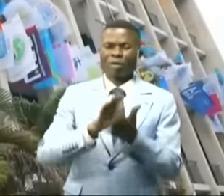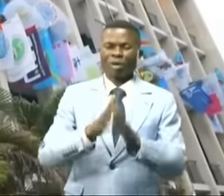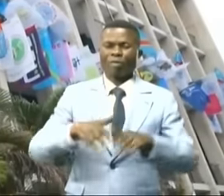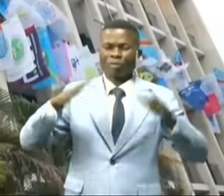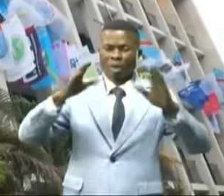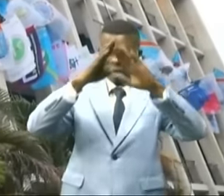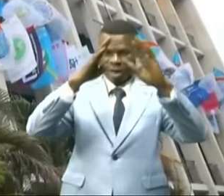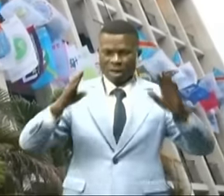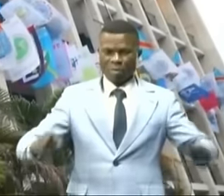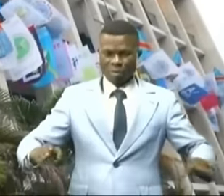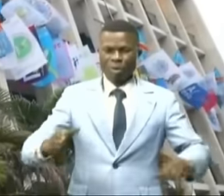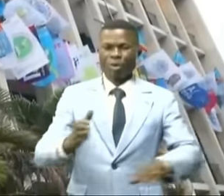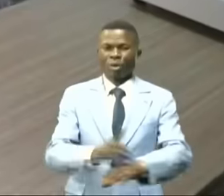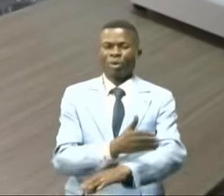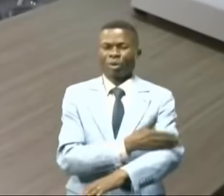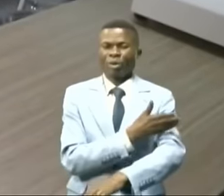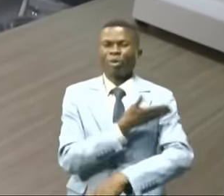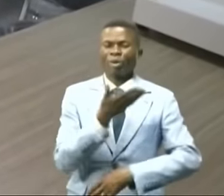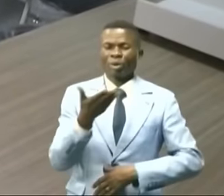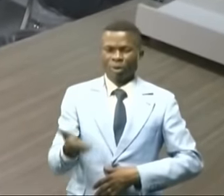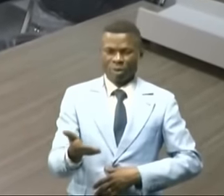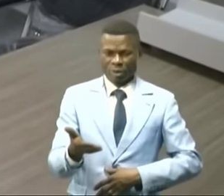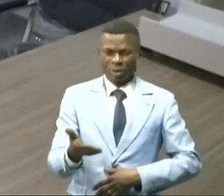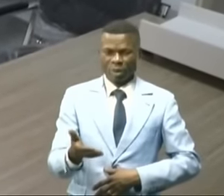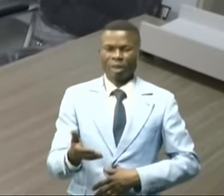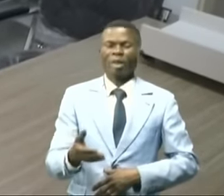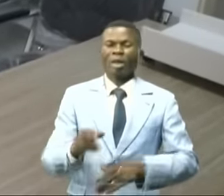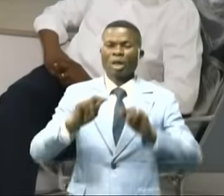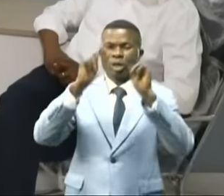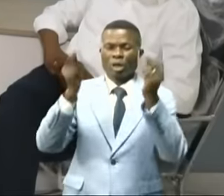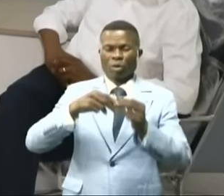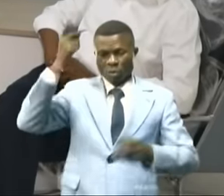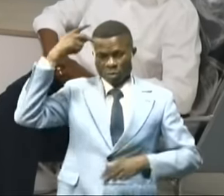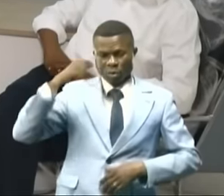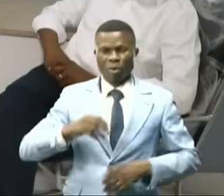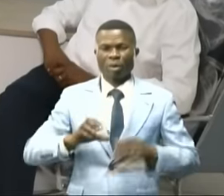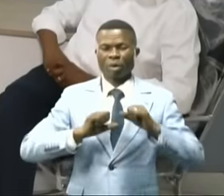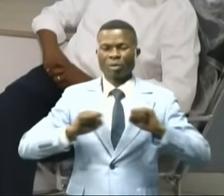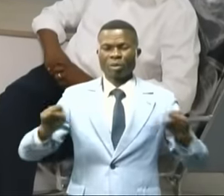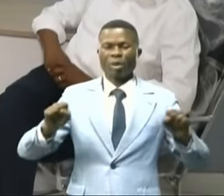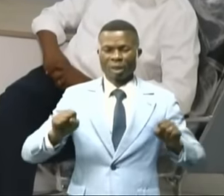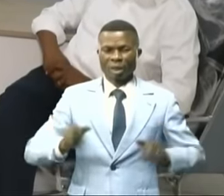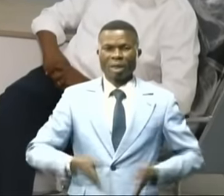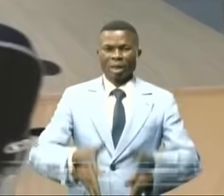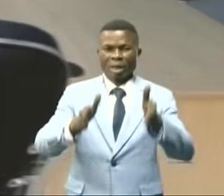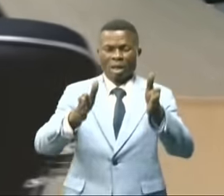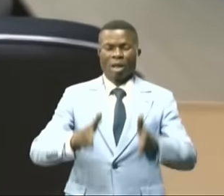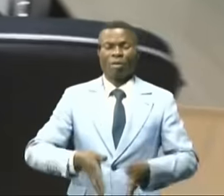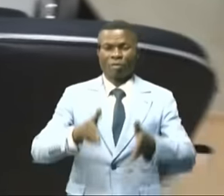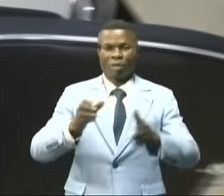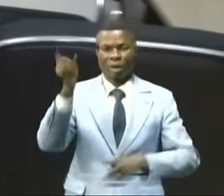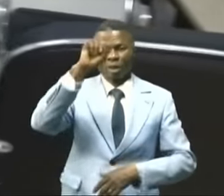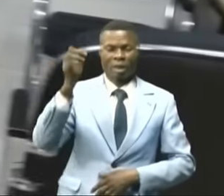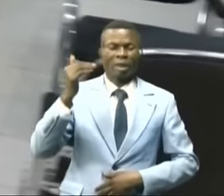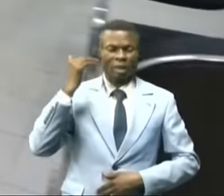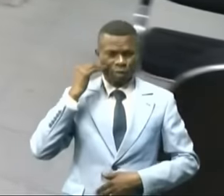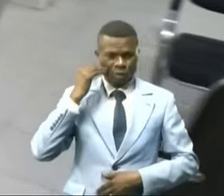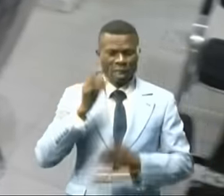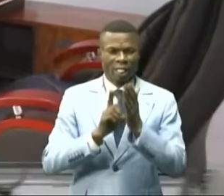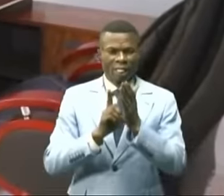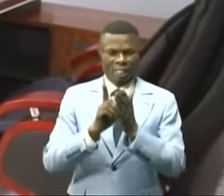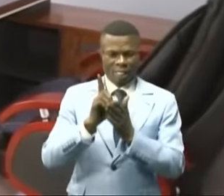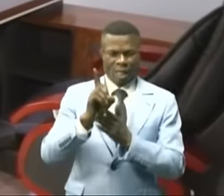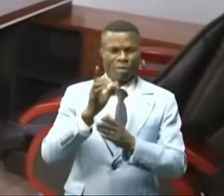bâtiment qui s'habille déjà pour abriter la plateforme présidentielle. Ce siège, situé sur le boulevard du 30 juin, est en train d'être